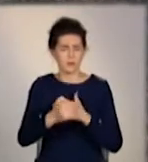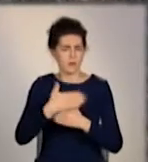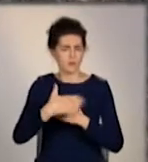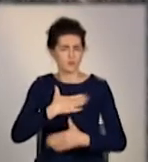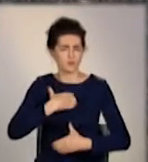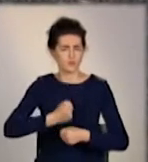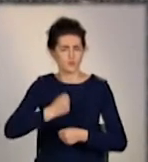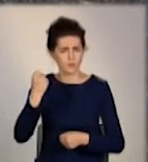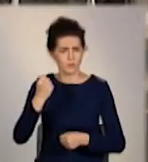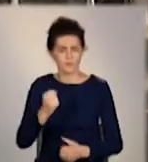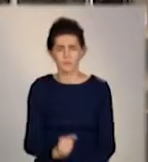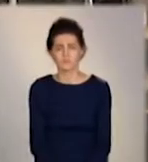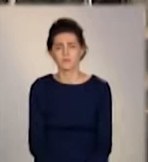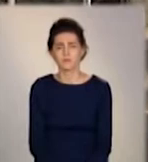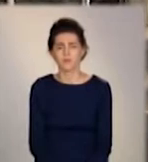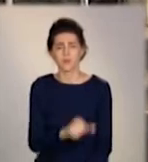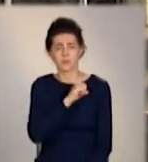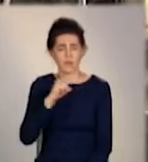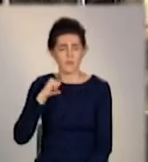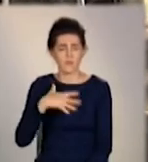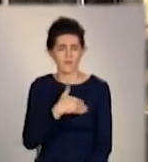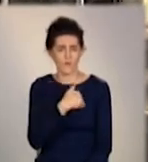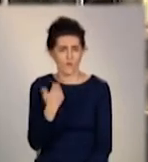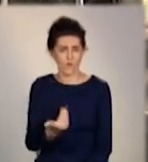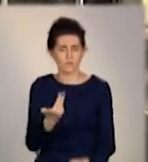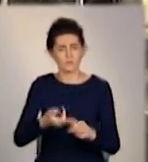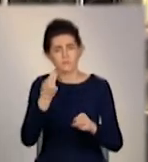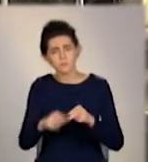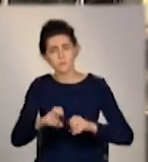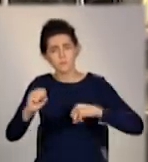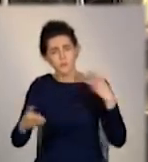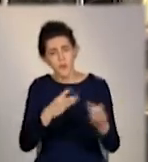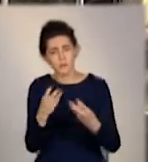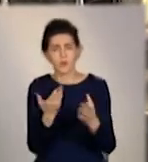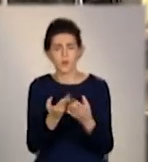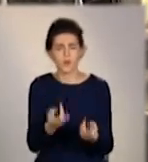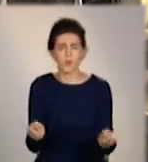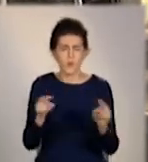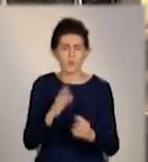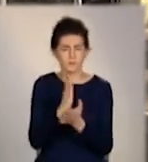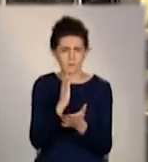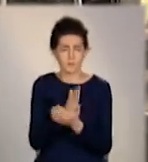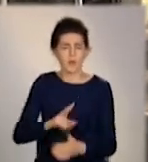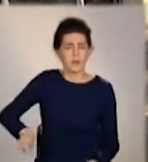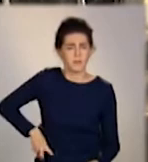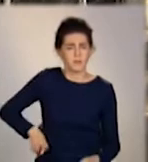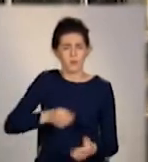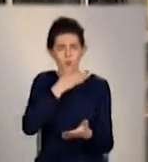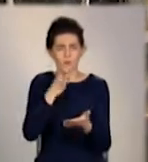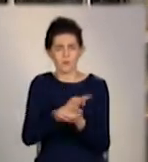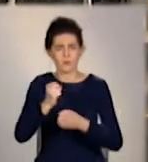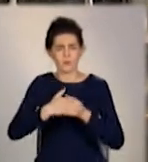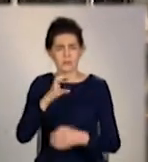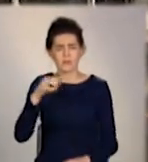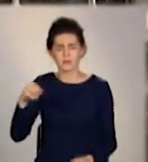карають. За самовільне випалювання рослинності або її залишків передбачена адміністративна відповідальність за